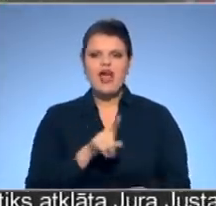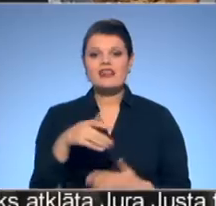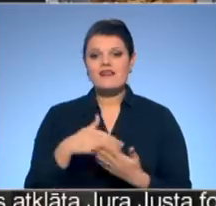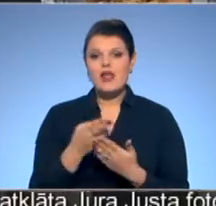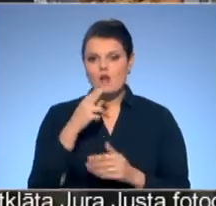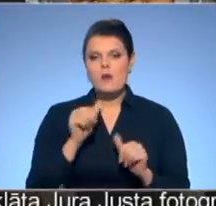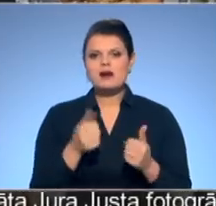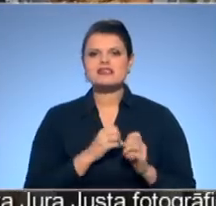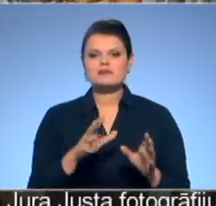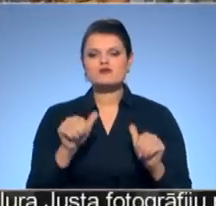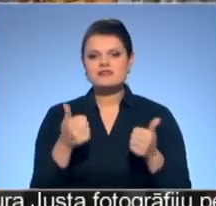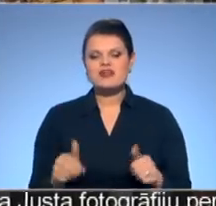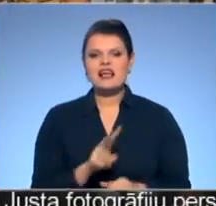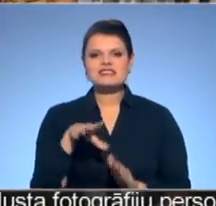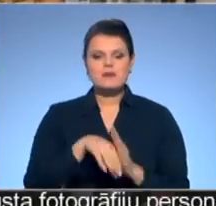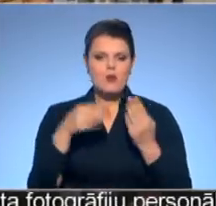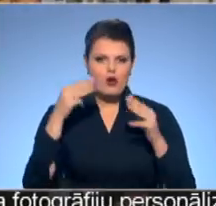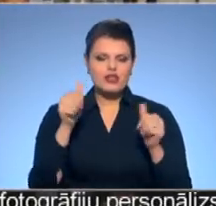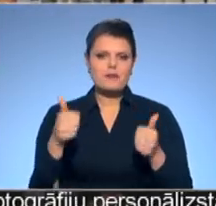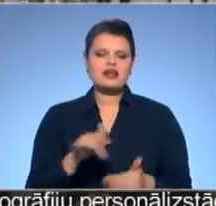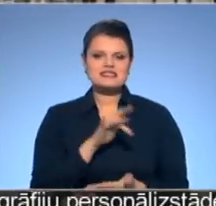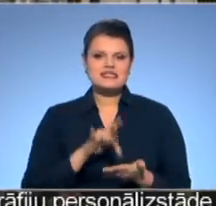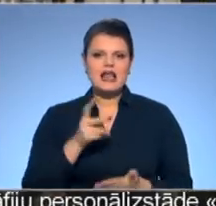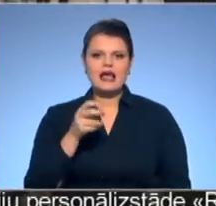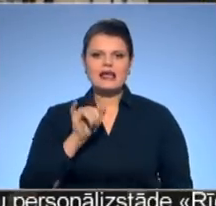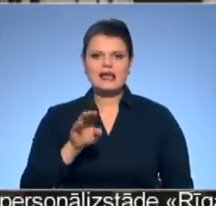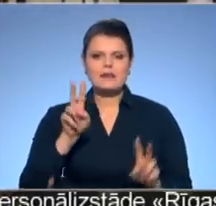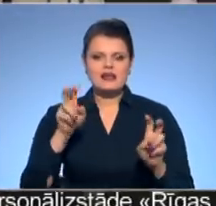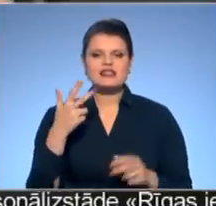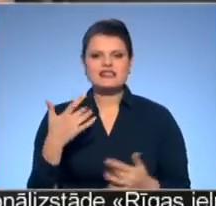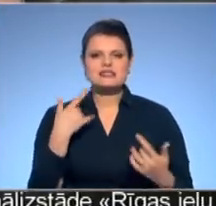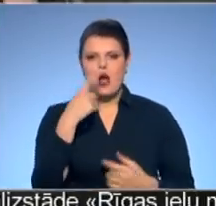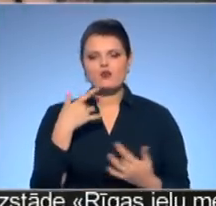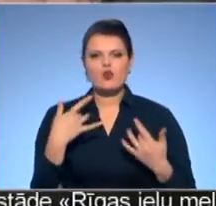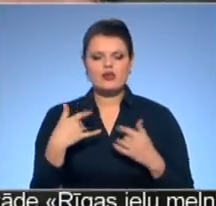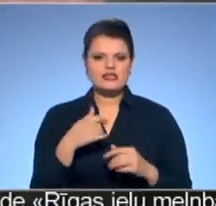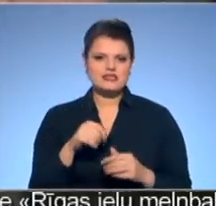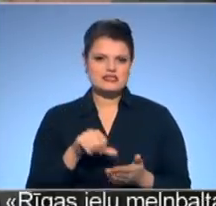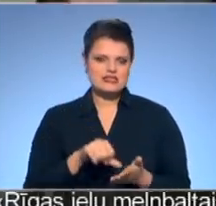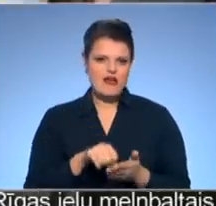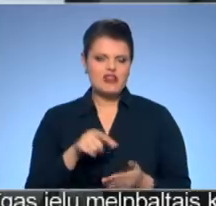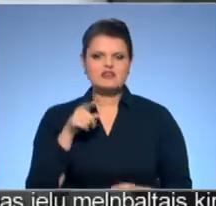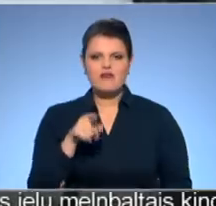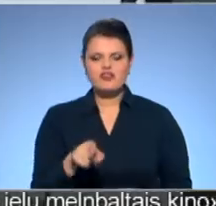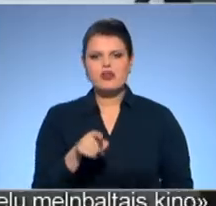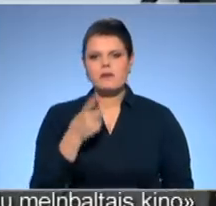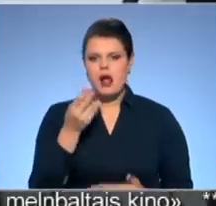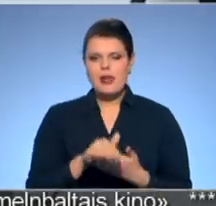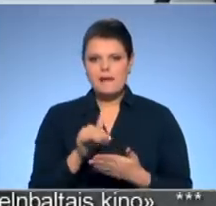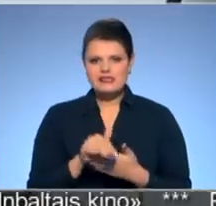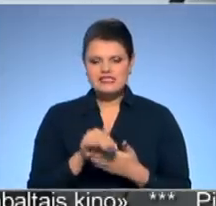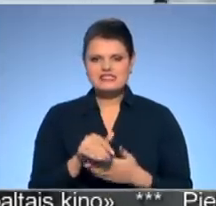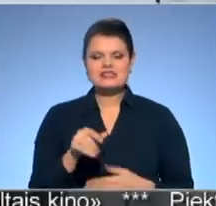izpausmes veidiem, kas ietilpst laikmatīgās mākslas centra Kim 3 autoru izstādēs. Pirmie mākslas objekti, ar kuriem mēs iepazīstamies